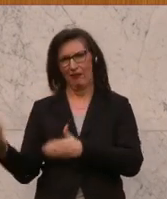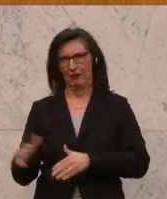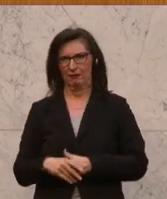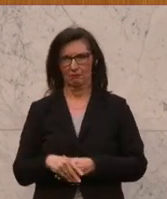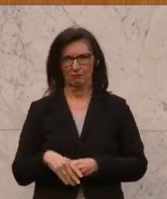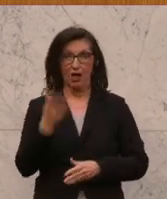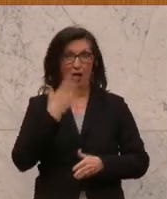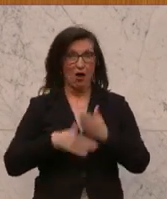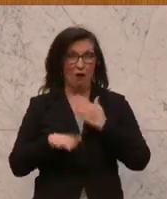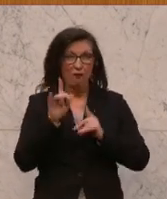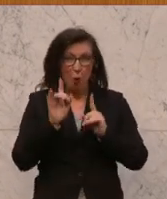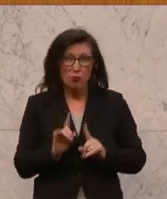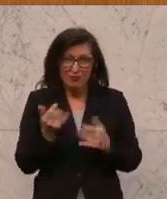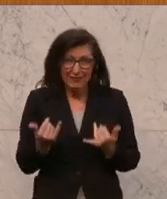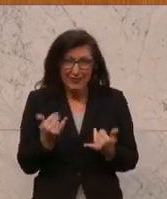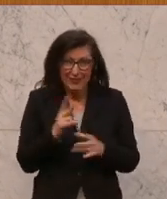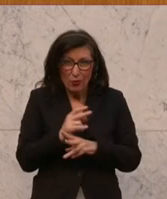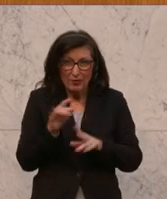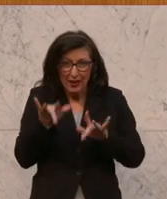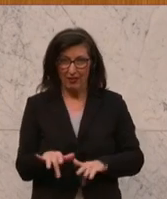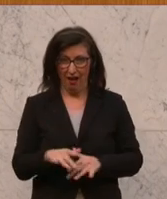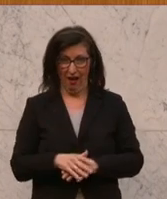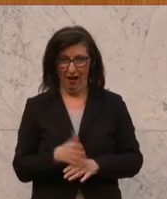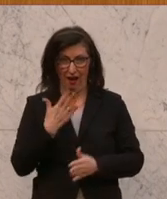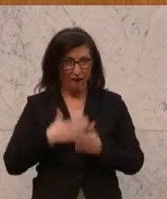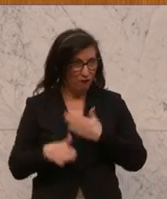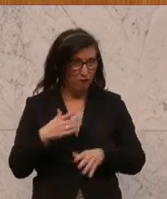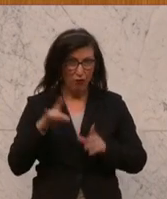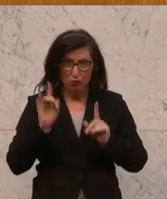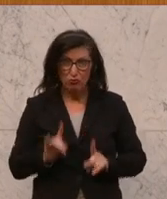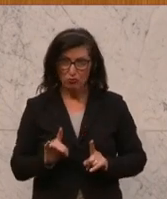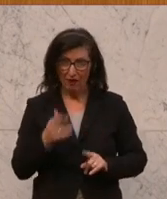Wohlstand, den wir heute in Österreich haben, den haben